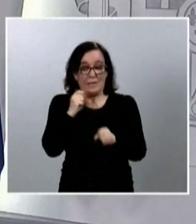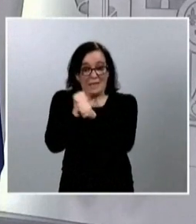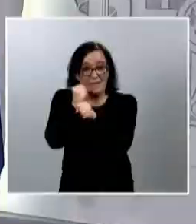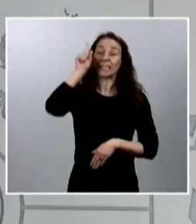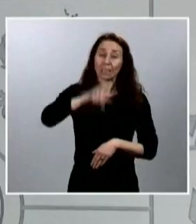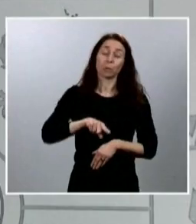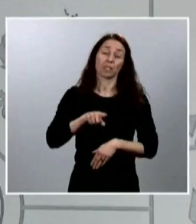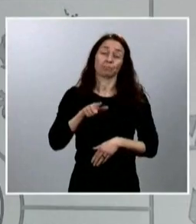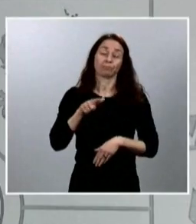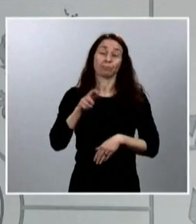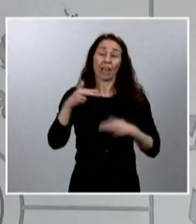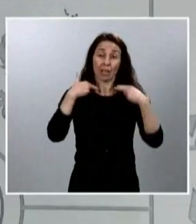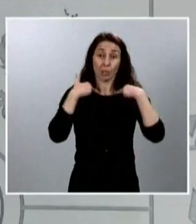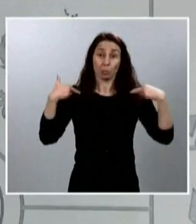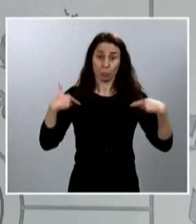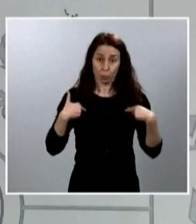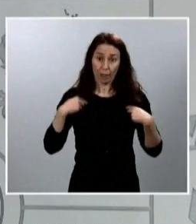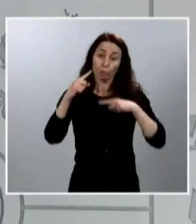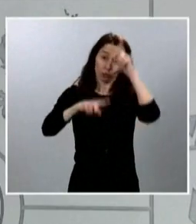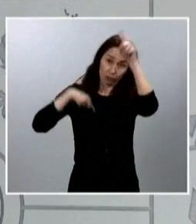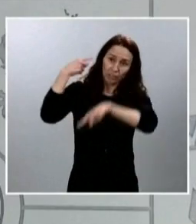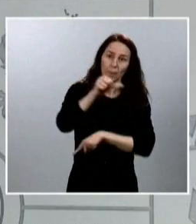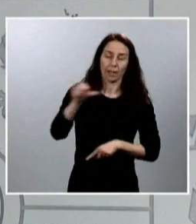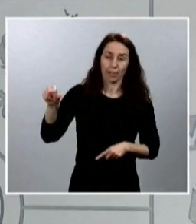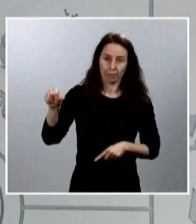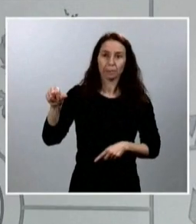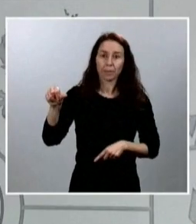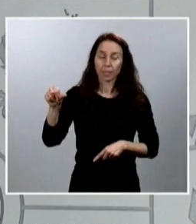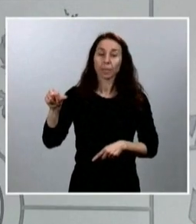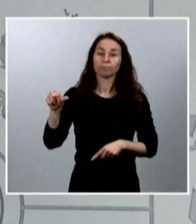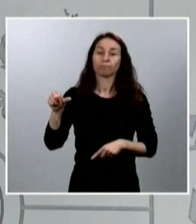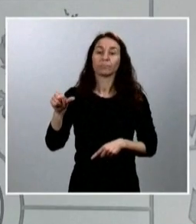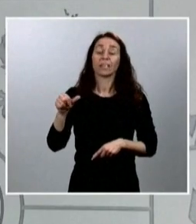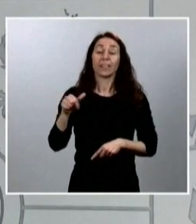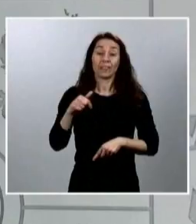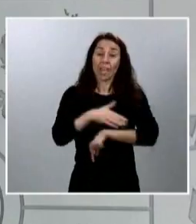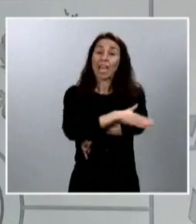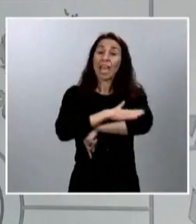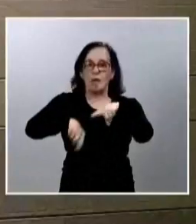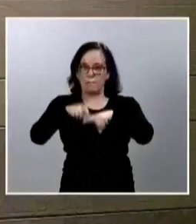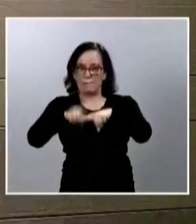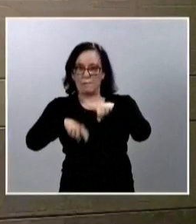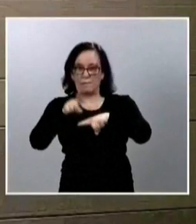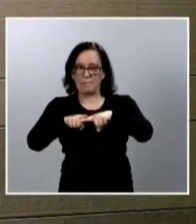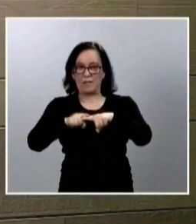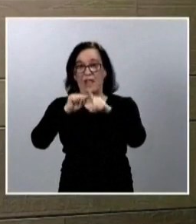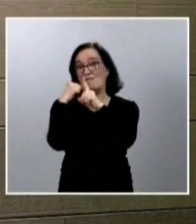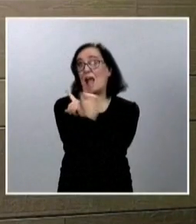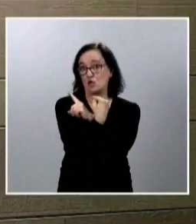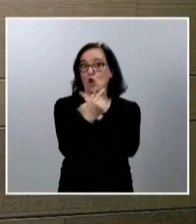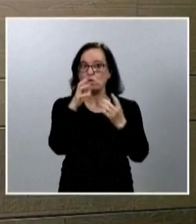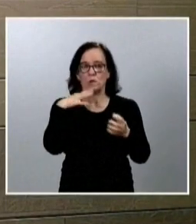Η Ισπανία έχει τα πιο αυστηρά μέτρα για τους ανήλικους παγκοσμίως. Δεν επιτρέπεται να βγουν από το σπίτι παρά μόνο αν πρέπει να πάνε στο